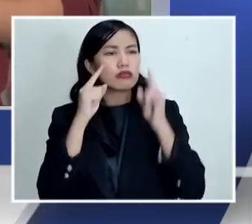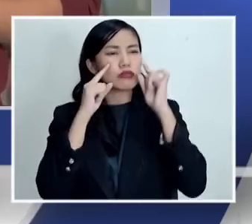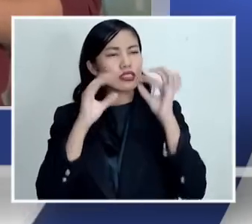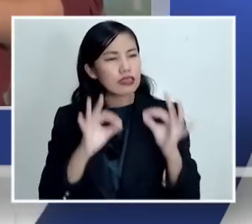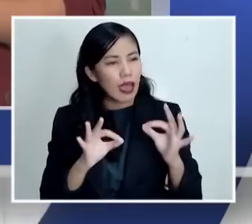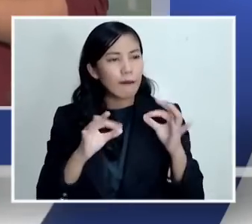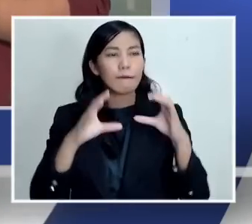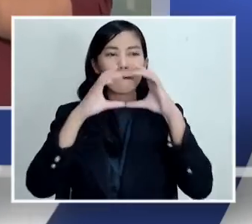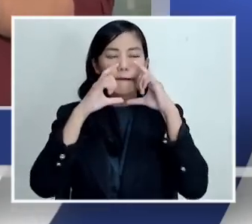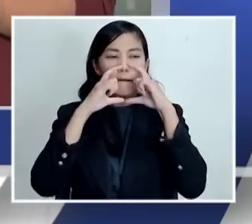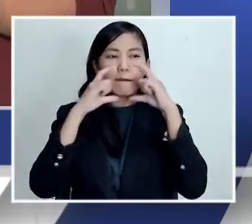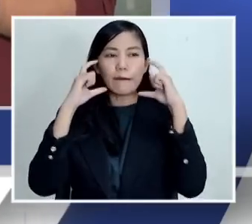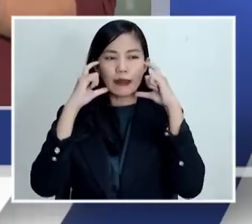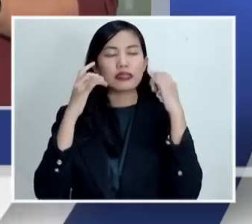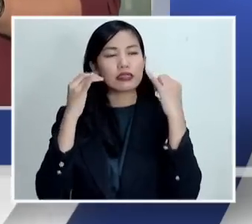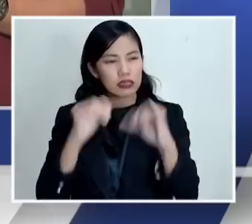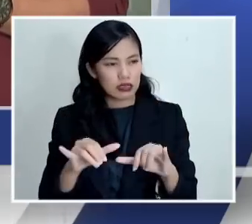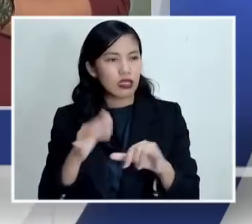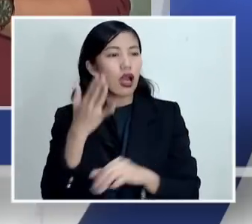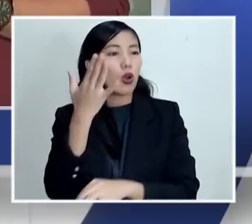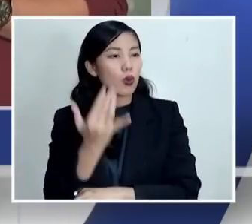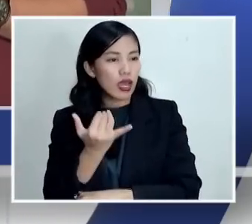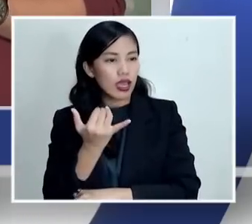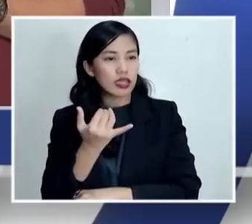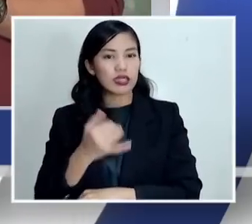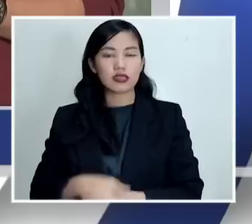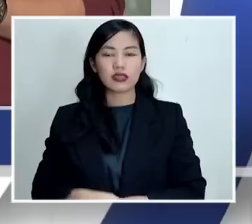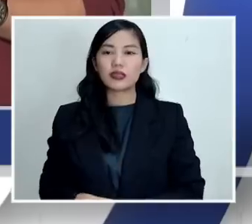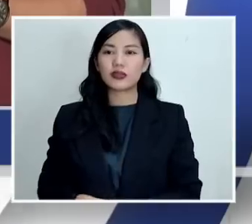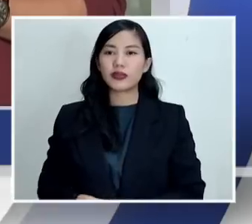isuot ang iyong face mask?